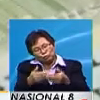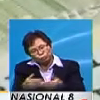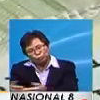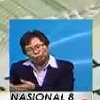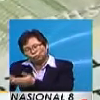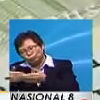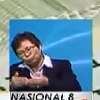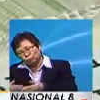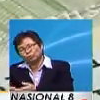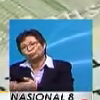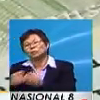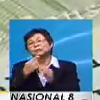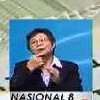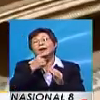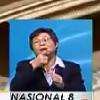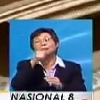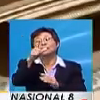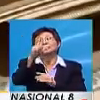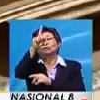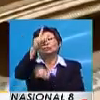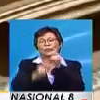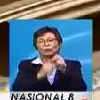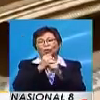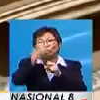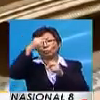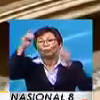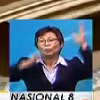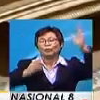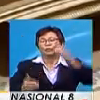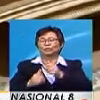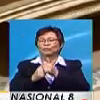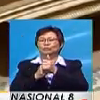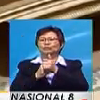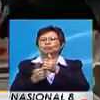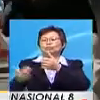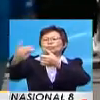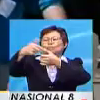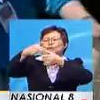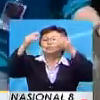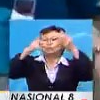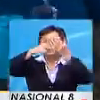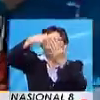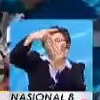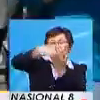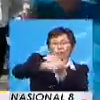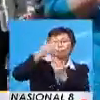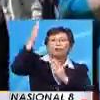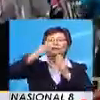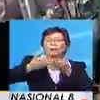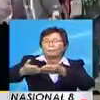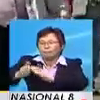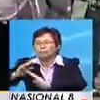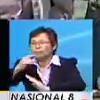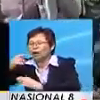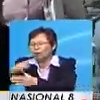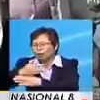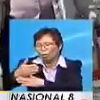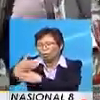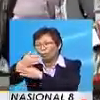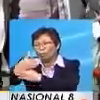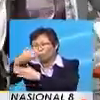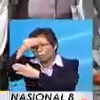selama setahun bagi melayakkan Malaysia untuk mengikuti program itu Malaysia turut diminta berkongsi maklumat terutama